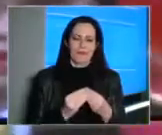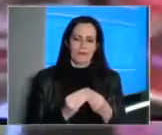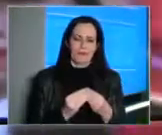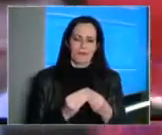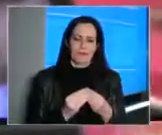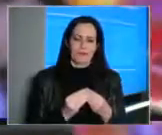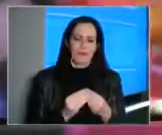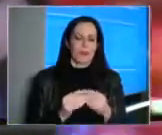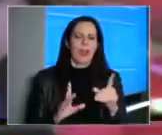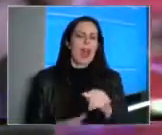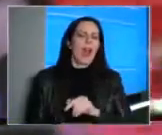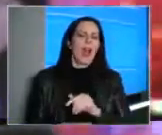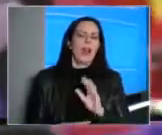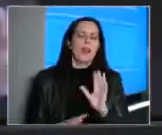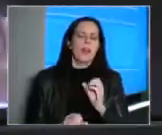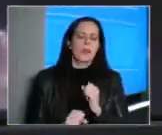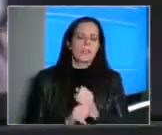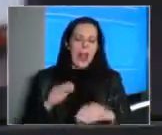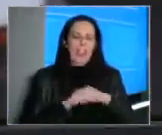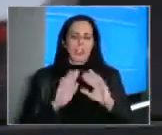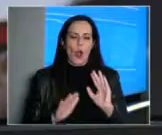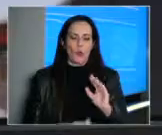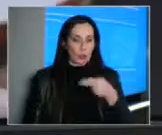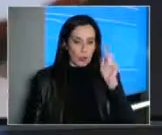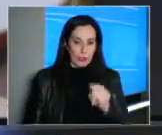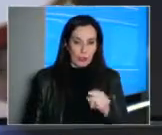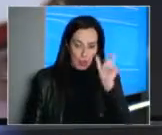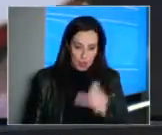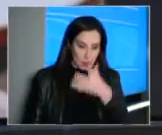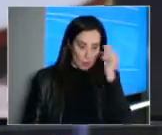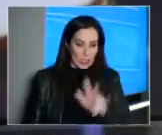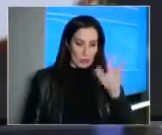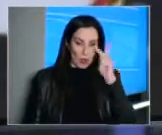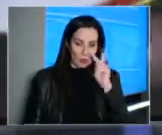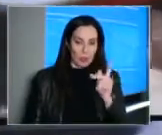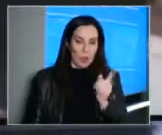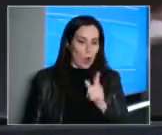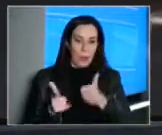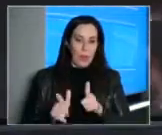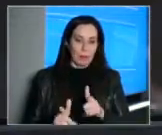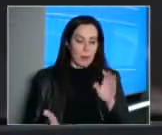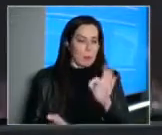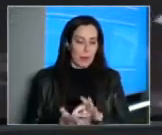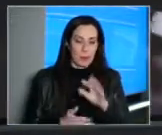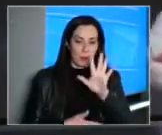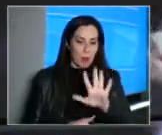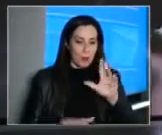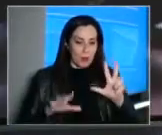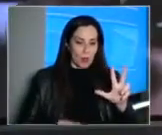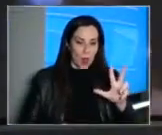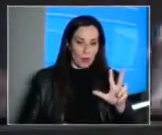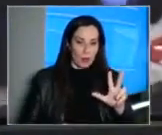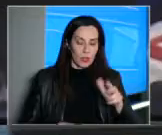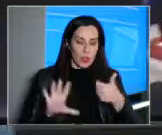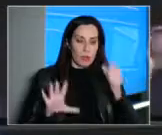הולכת על הסף, הם אלופי הליכה על הסף. יותר מזה, אנשים שוכחים שצפון קוריאה לא נלחמת. מאז 1953,